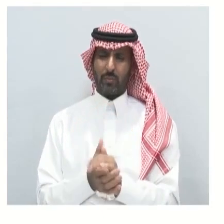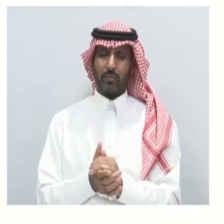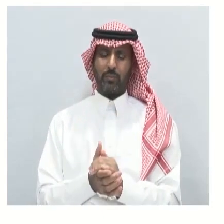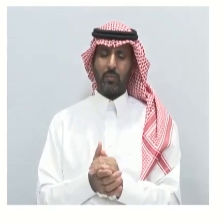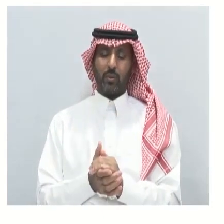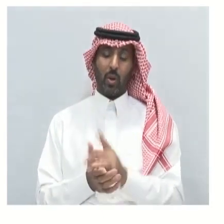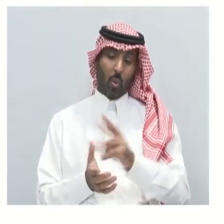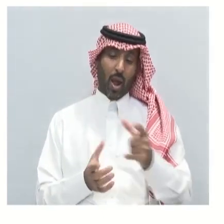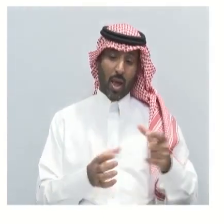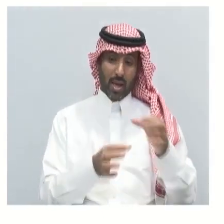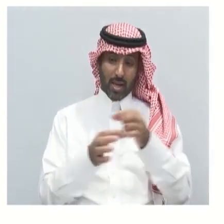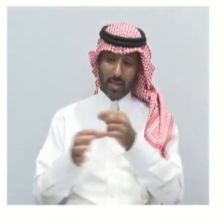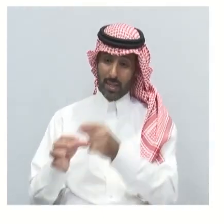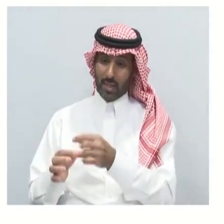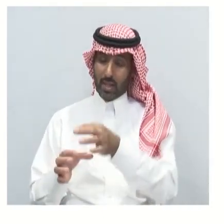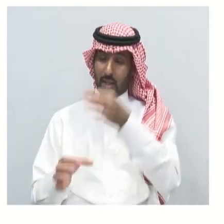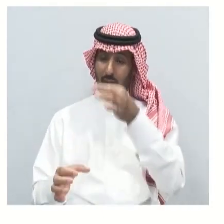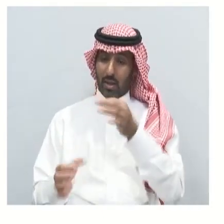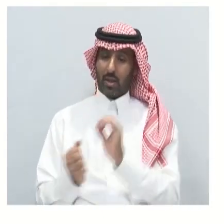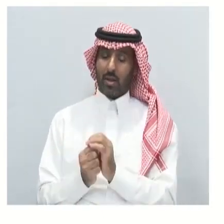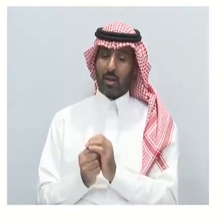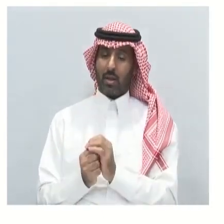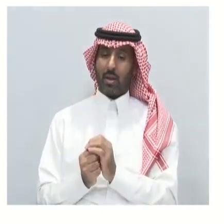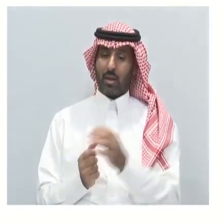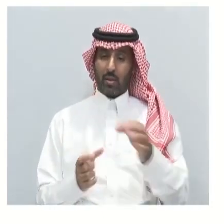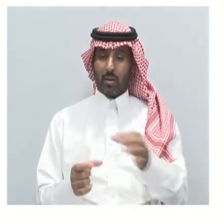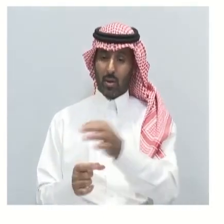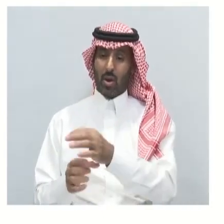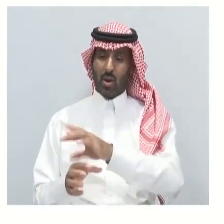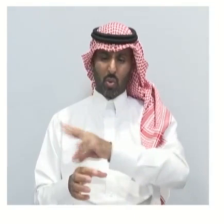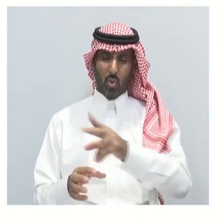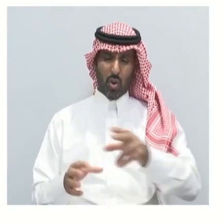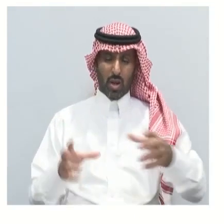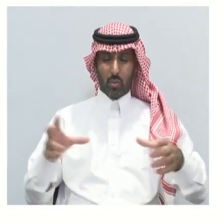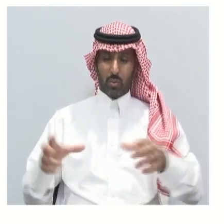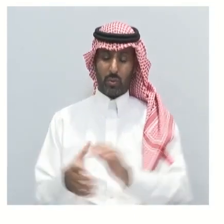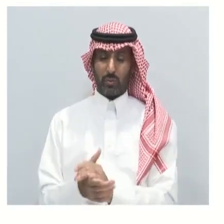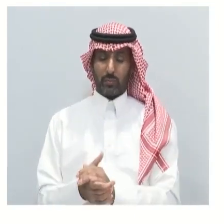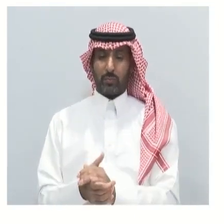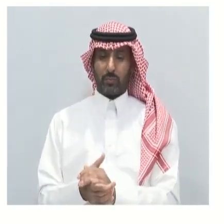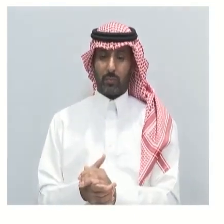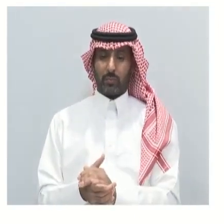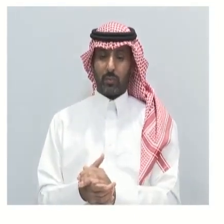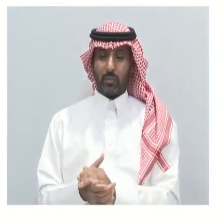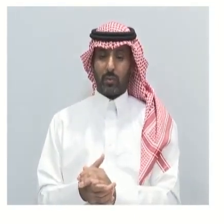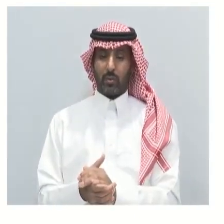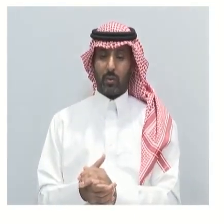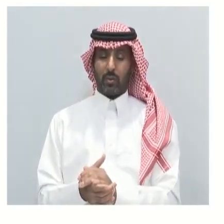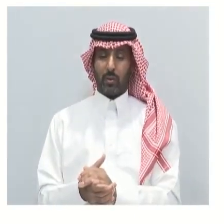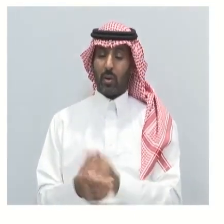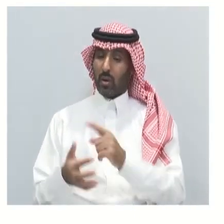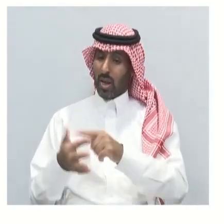كله انواع العينات هنالك العديد من انواع العينات وسوف طبعا هنا نقتصر على